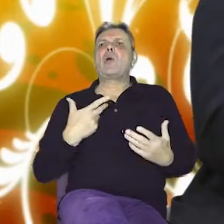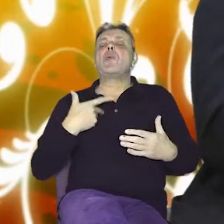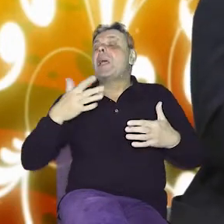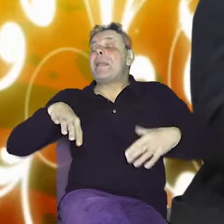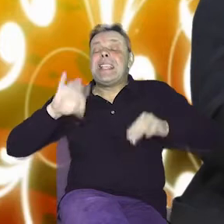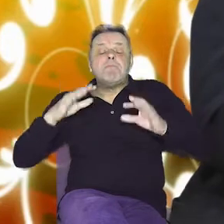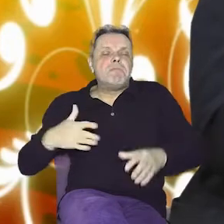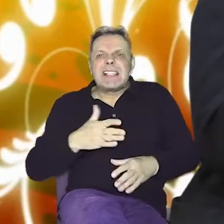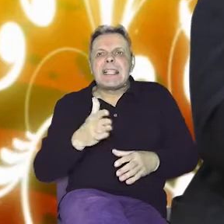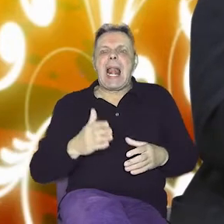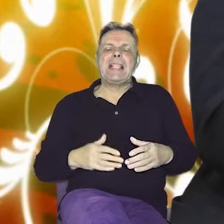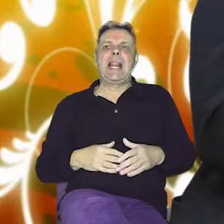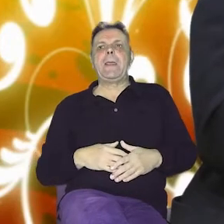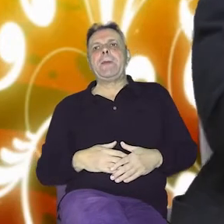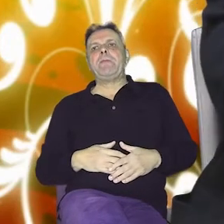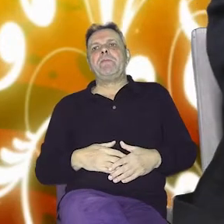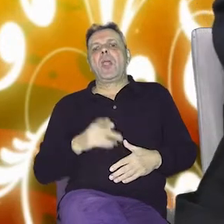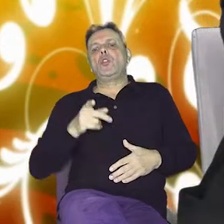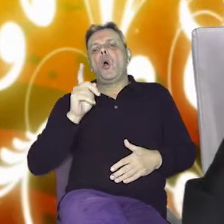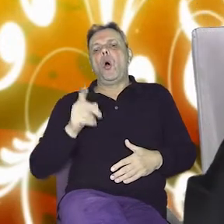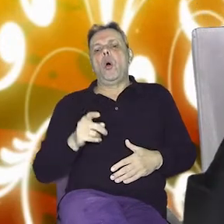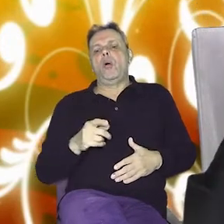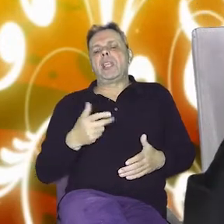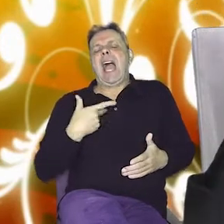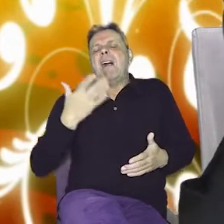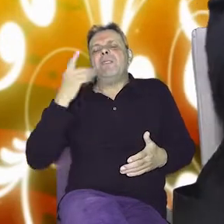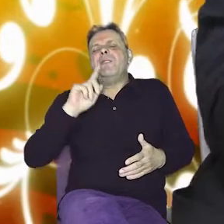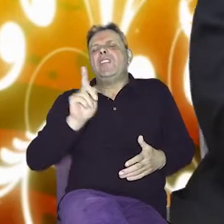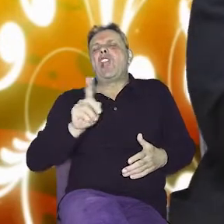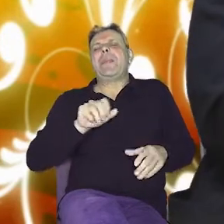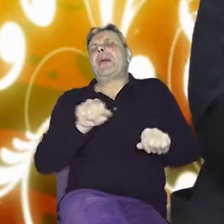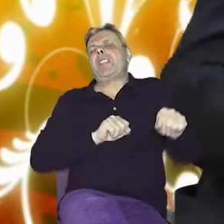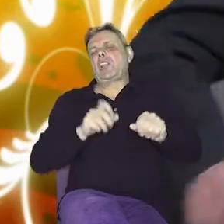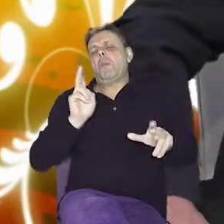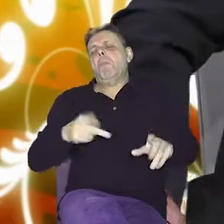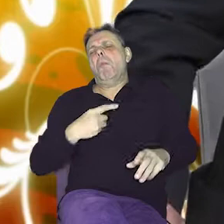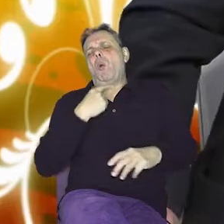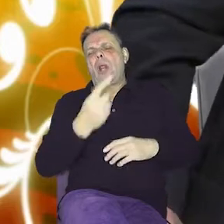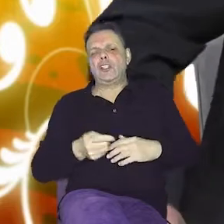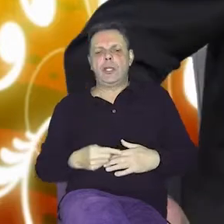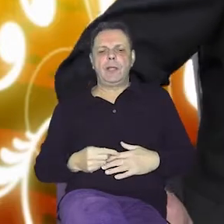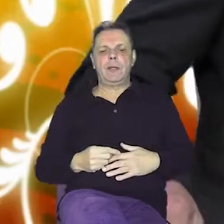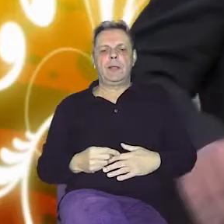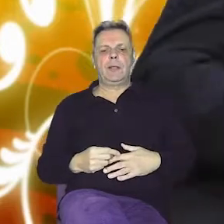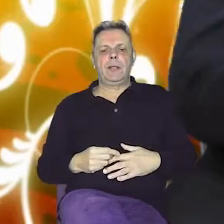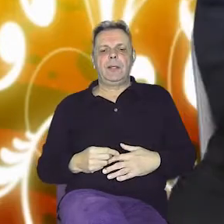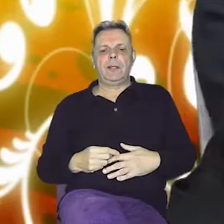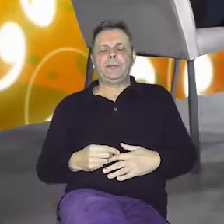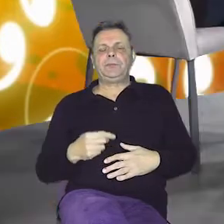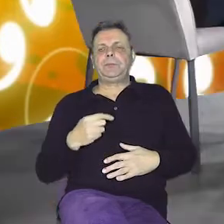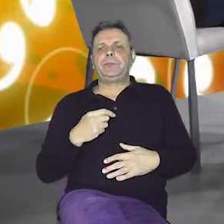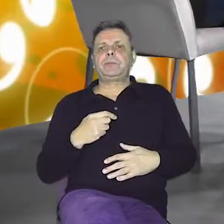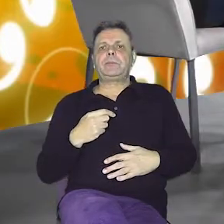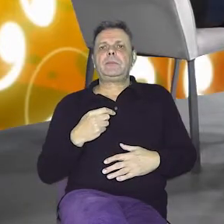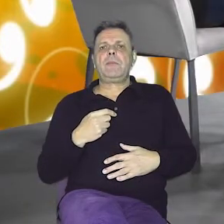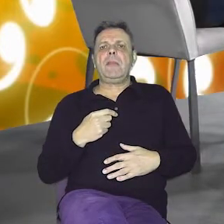se mi snalazili, to sad mogu reći, više nisam ravnatelj, pa onda se mogu slobodno reći. Nama